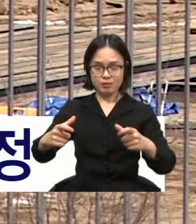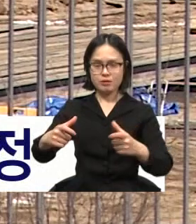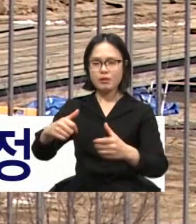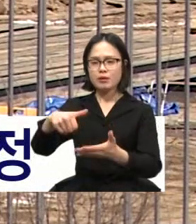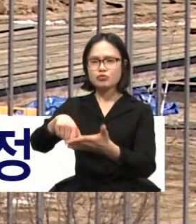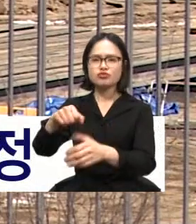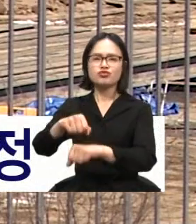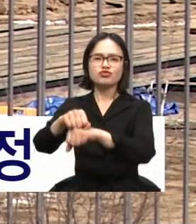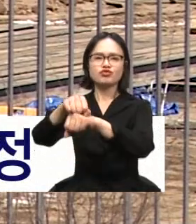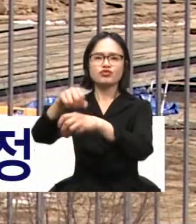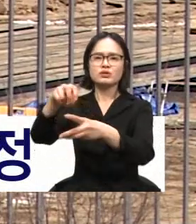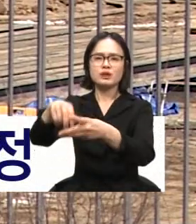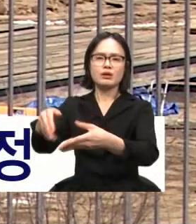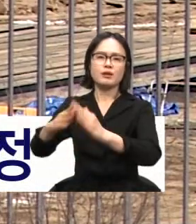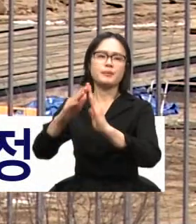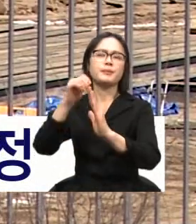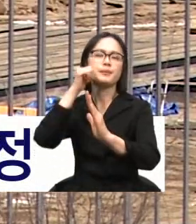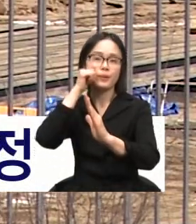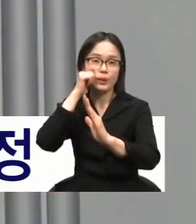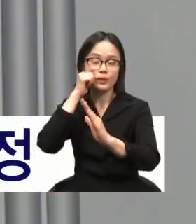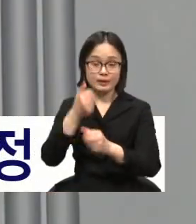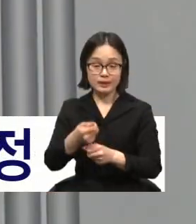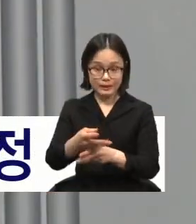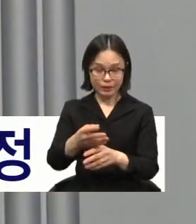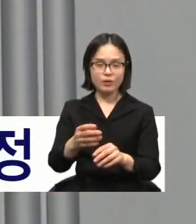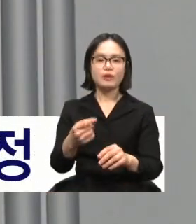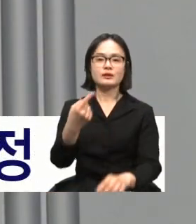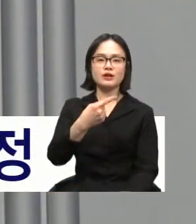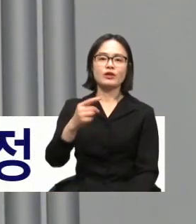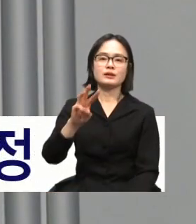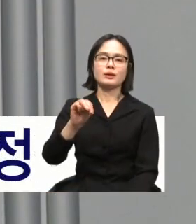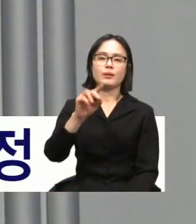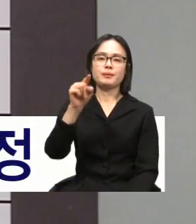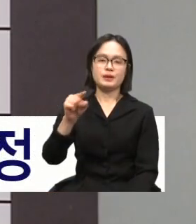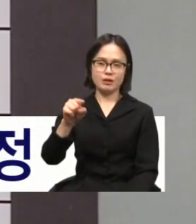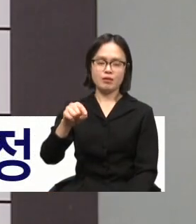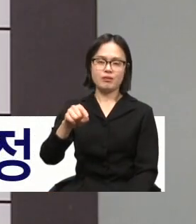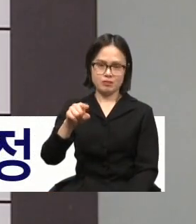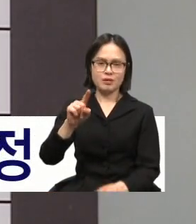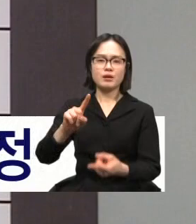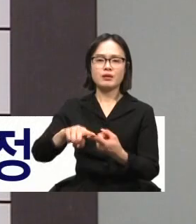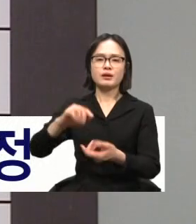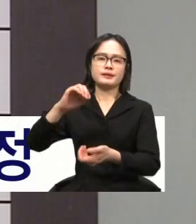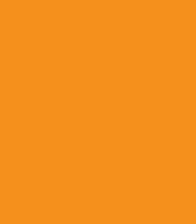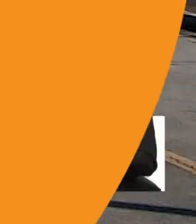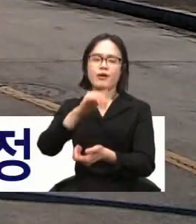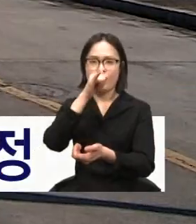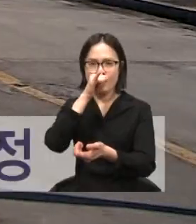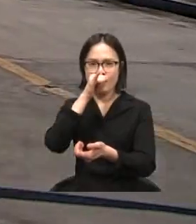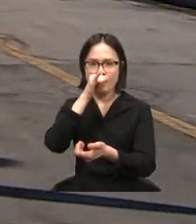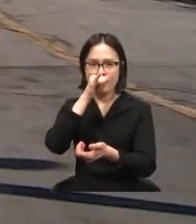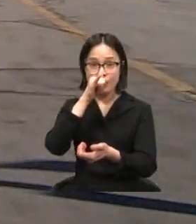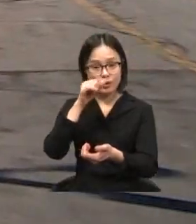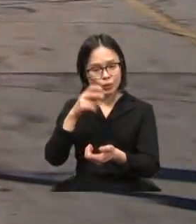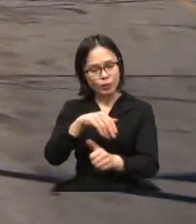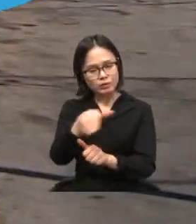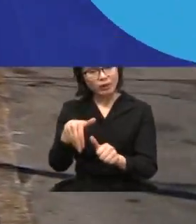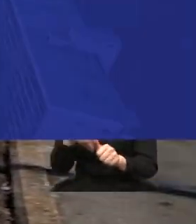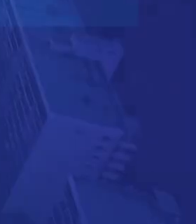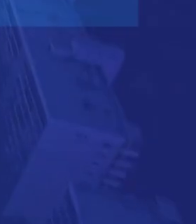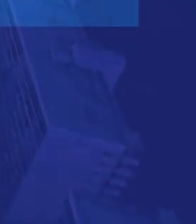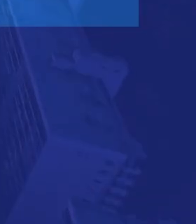천재미 미만 일반 창고만 허용되며 이외 지역에서는 창고 시설 개발행위 허가 기준에 따라 허가 여부가